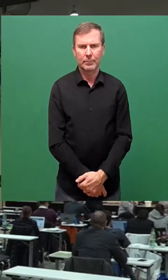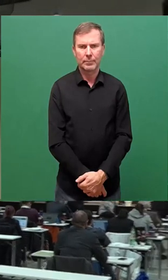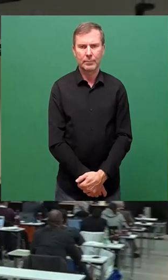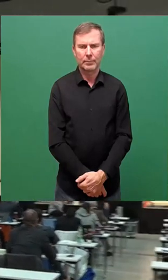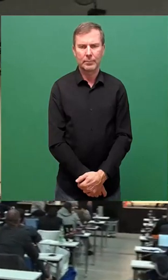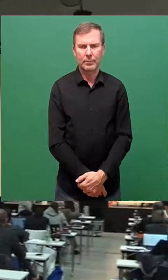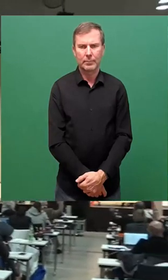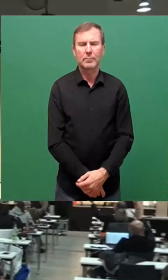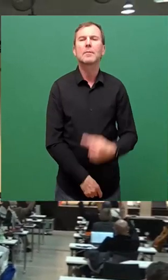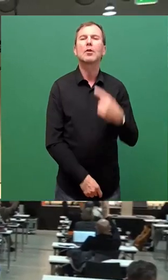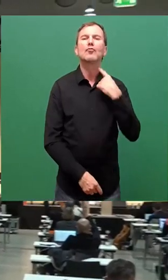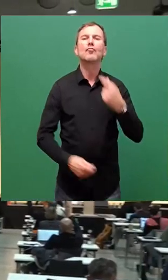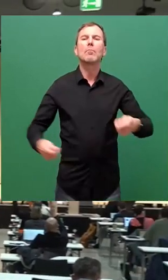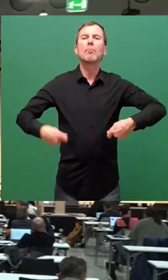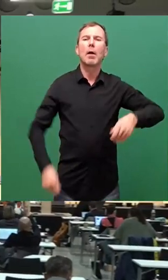Und Stimmenthaltung.